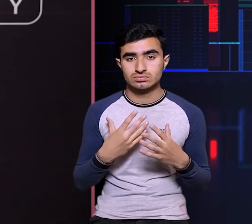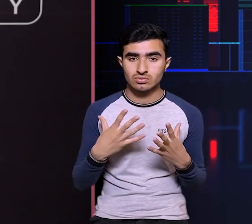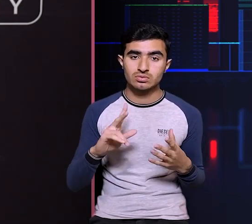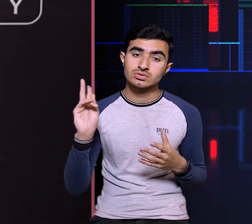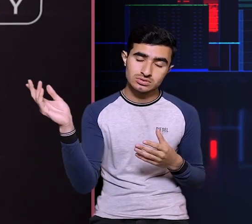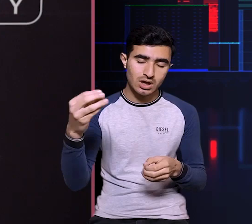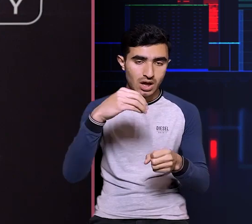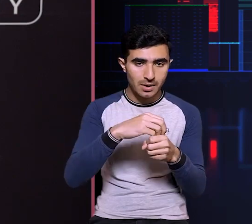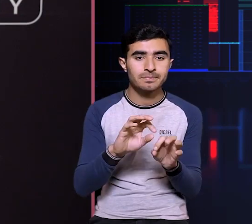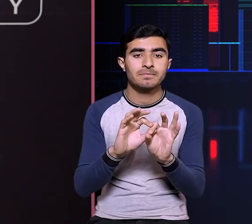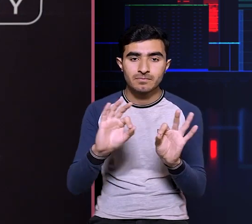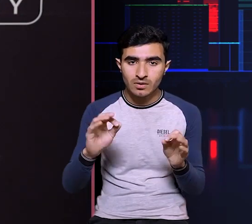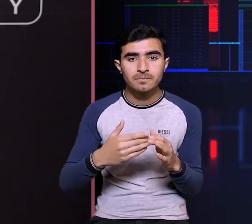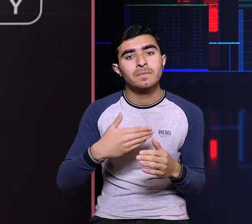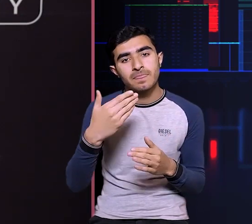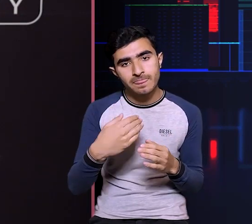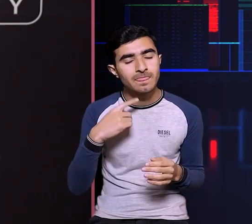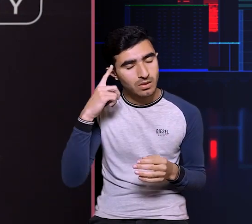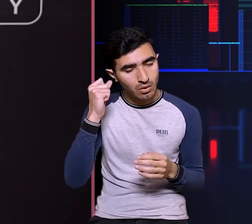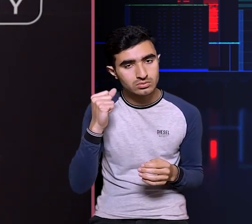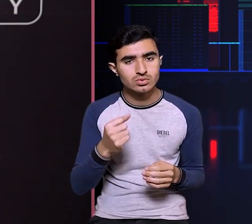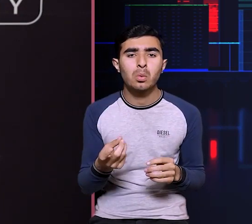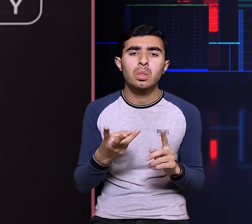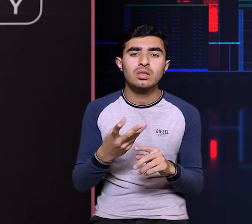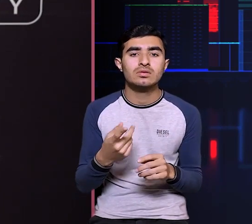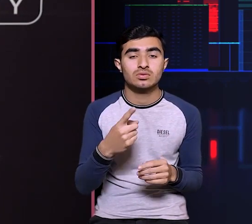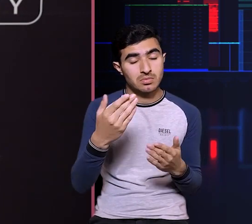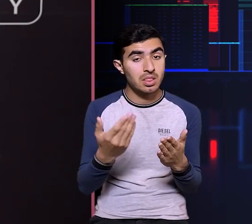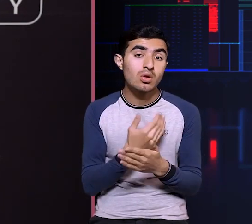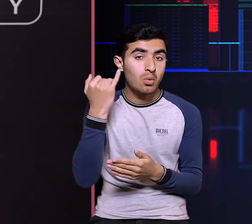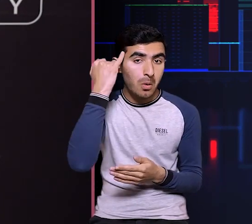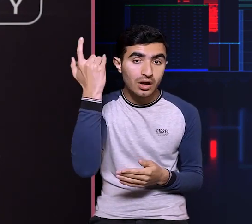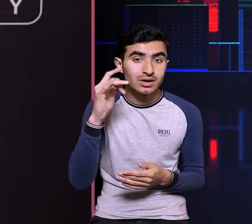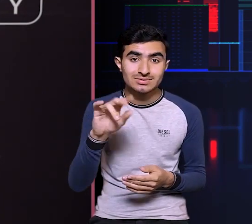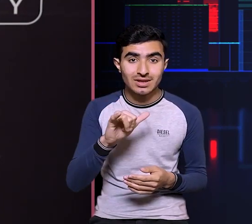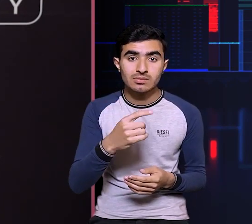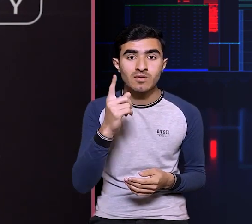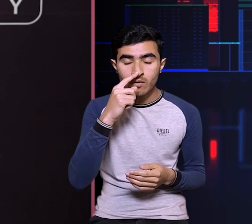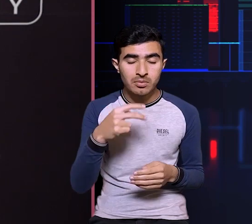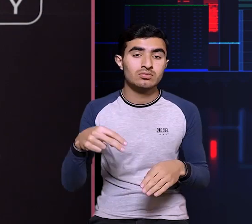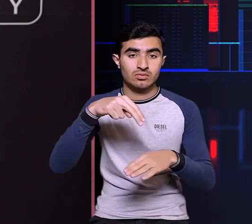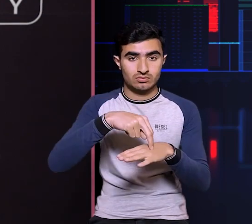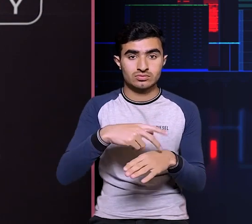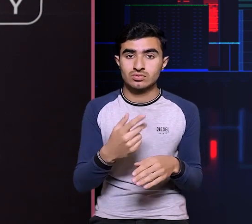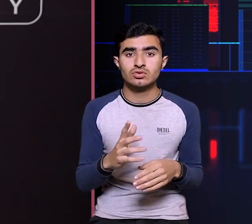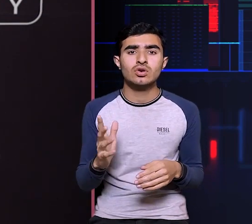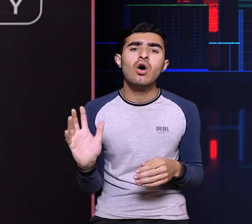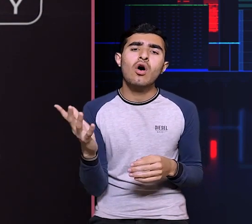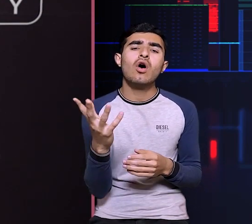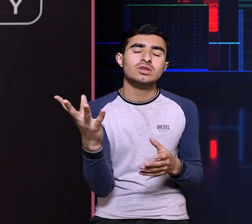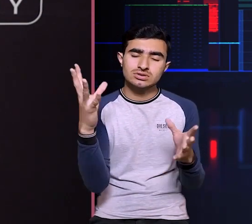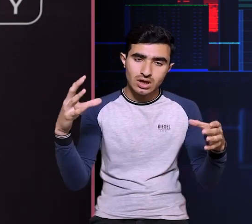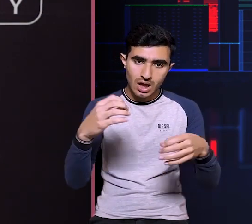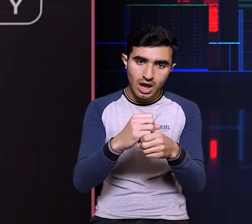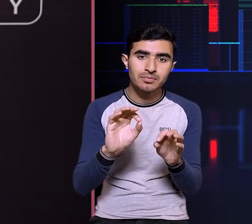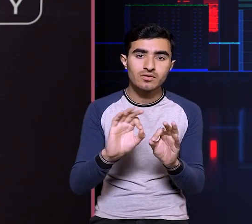अप थे सारे एफर्ट्स जिसकी वजह. और तीसरा ऑब्वियसली आई वाज इट्स अ यूनिक आइडिया दैट अ वुमेन इज स्टैंडिंग इन इलेक्शन. सो ऑल दीज कपल्ड